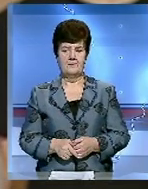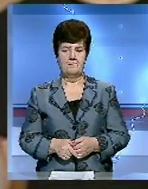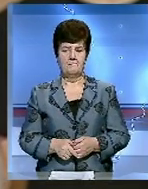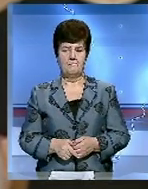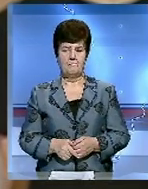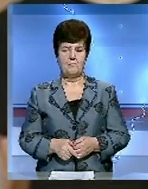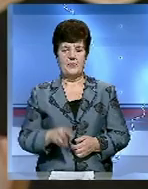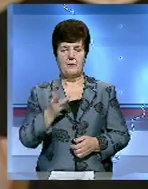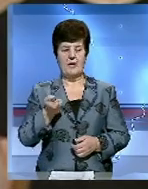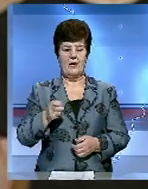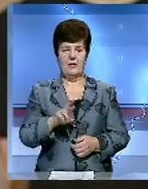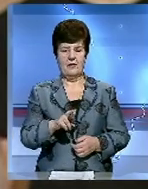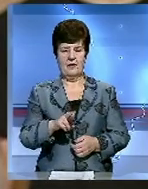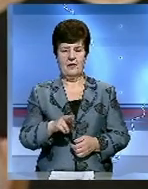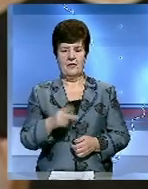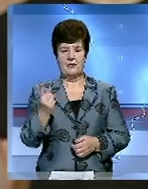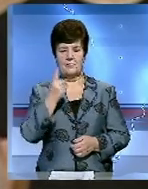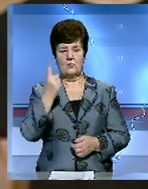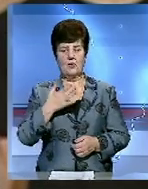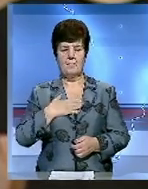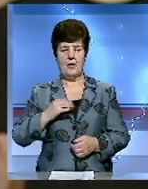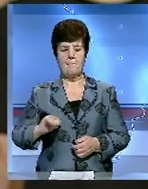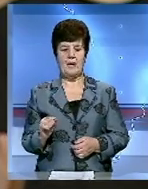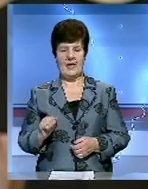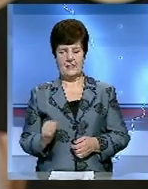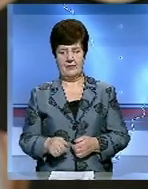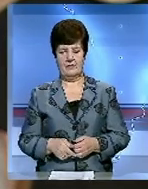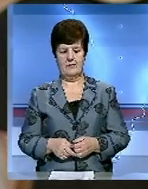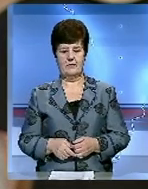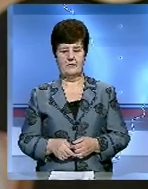Maria, ea e singura mea prietenă.